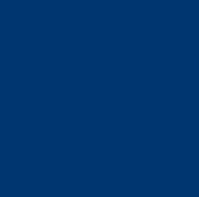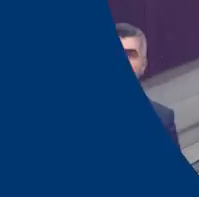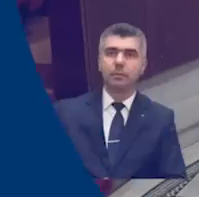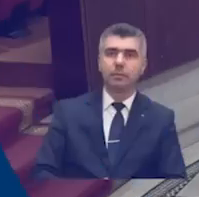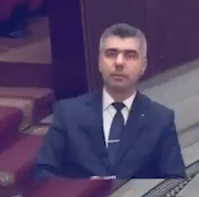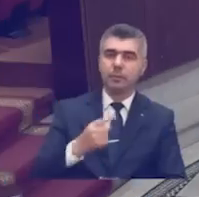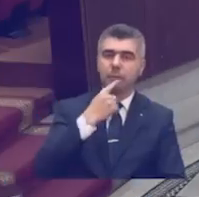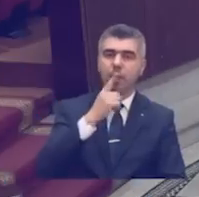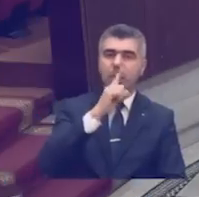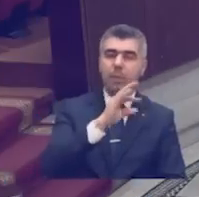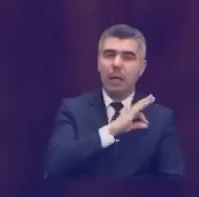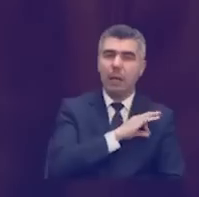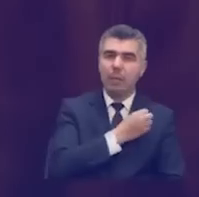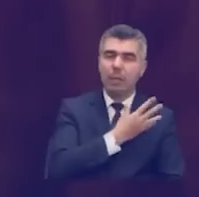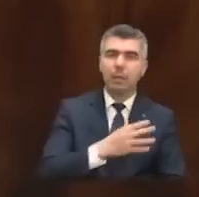بسم الله الرحمن الرحيم.